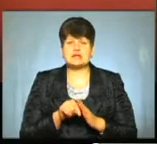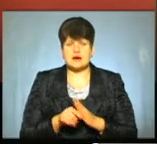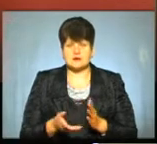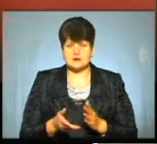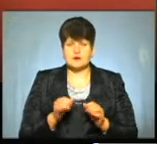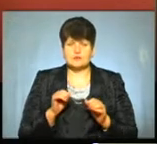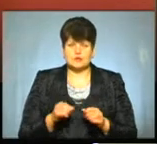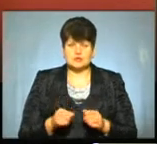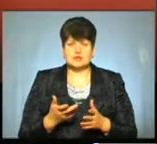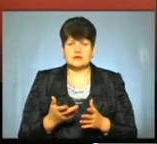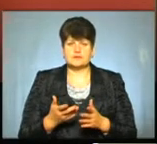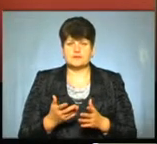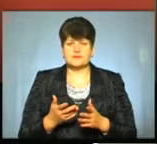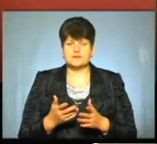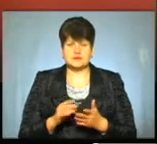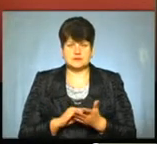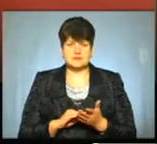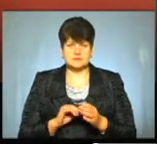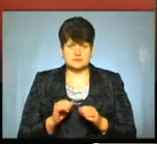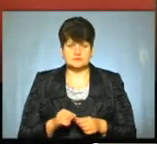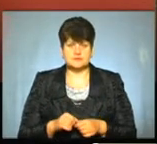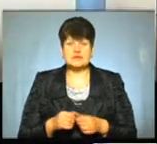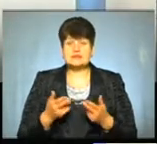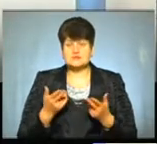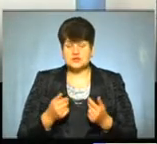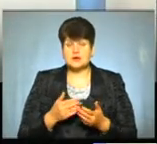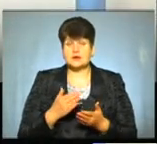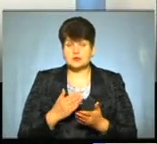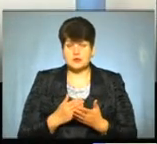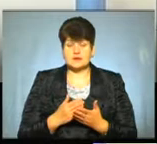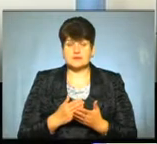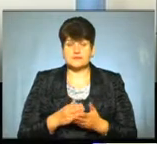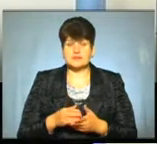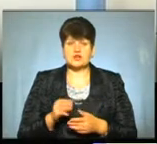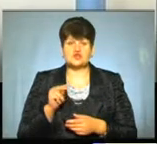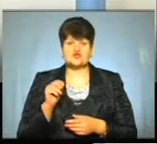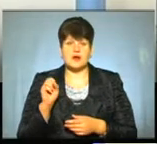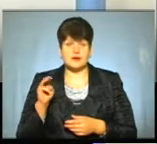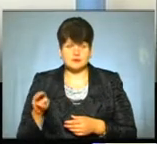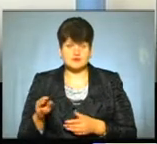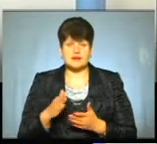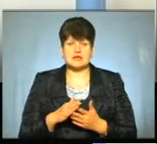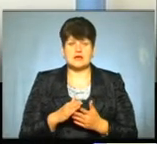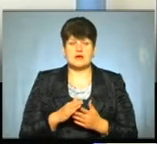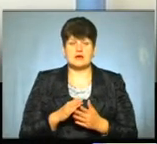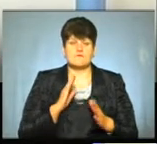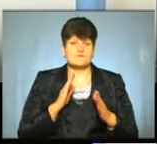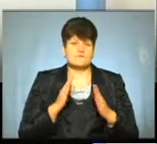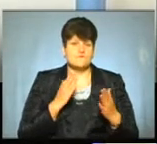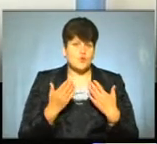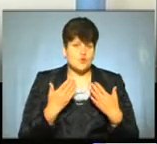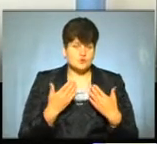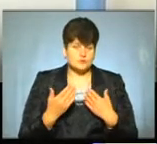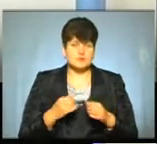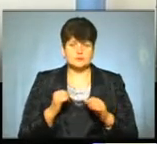самих? Можливо, на якомусь ресурсі вони зможуть це написати? Ну, звичайно, що є чат, є відповідні форуми, вони